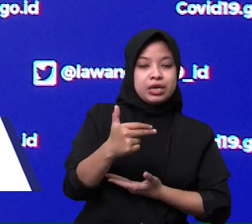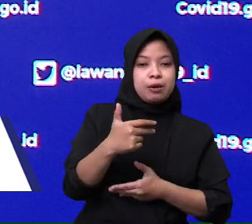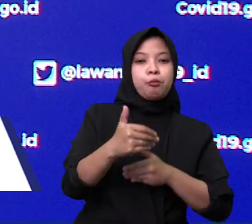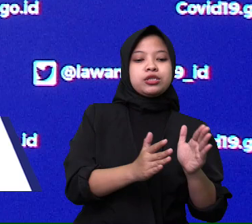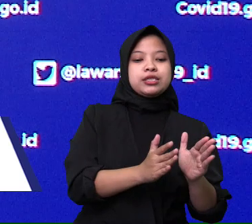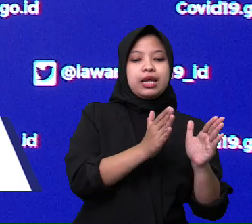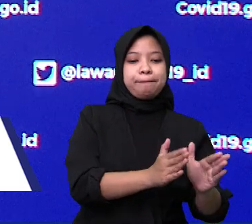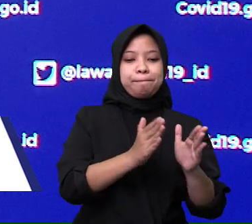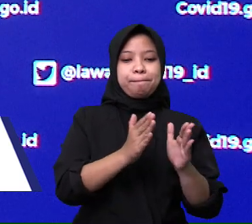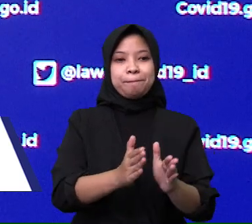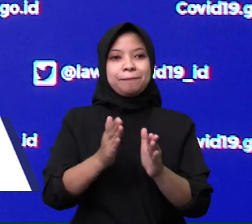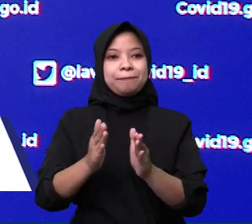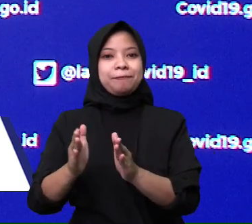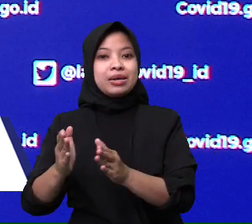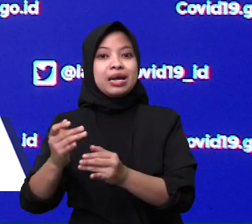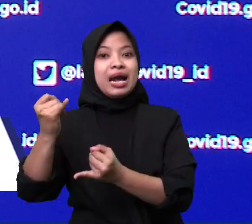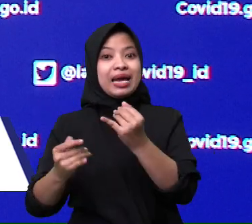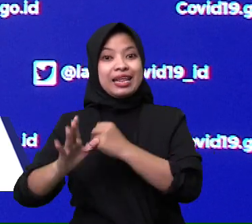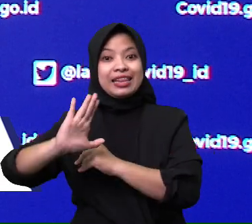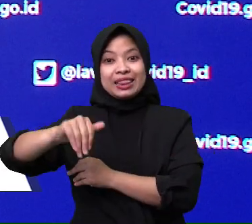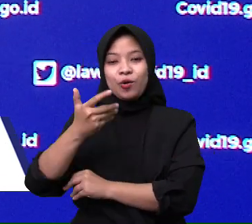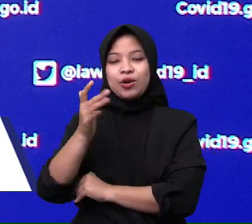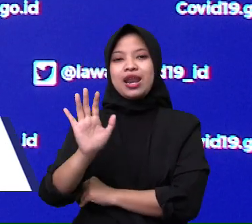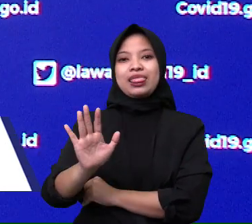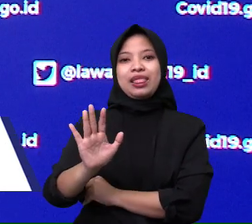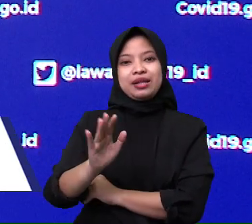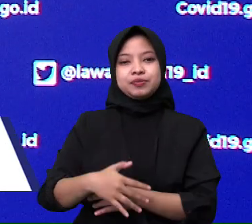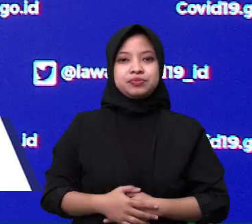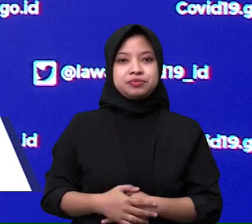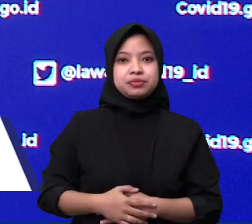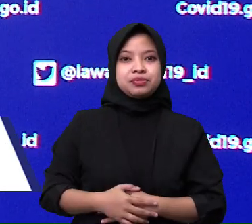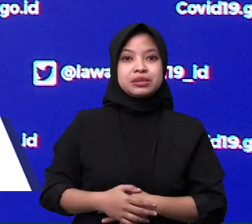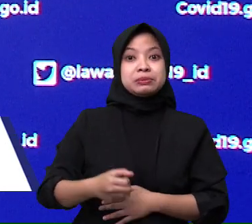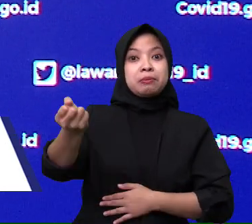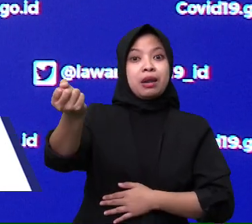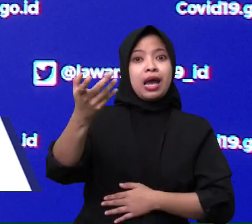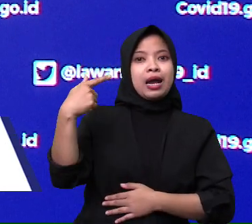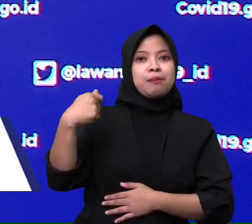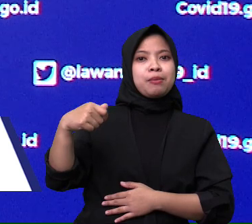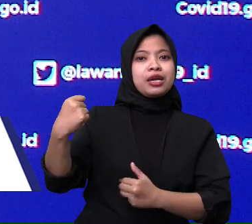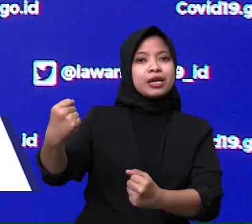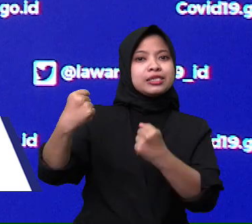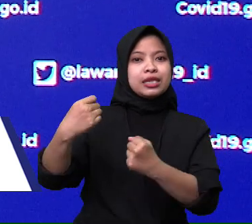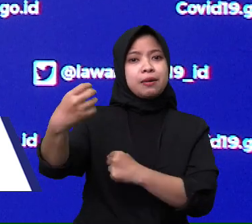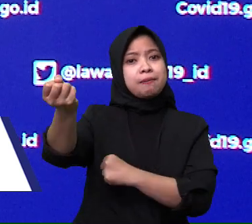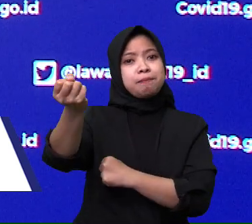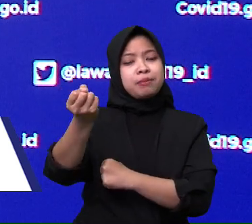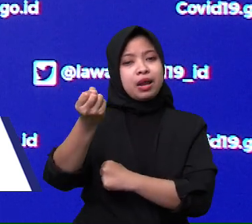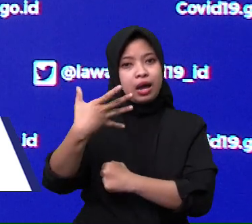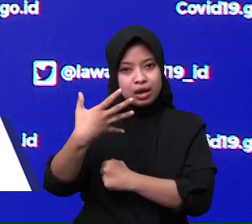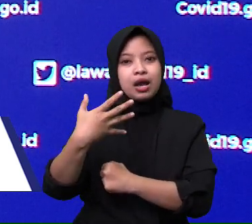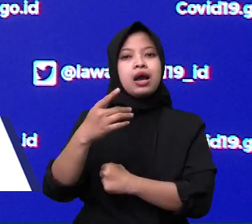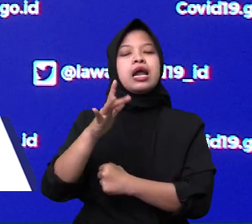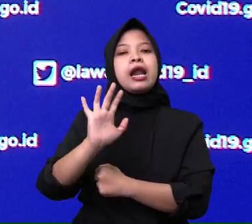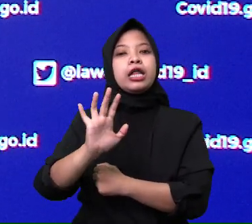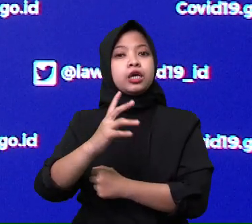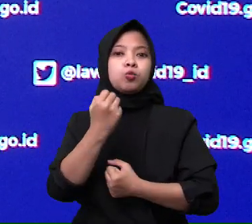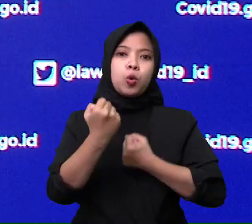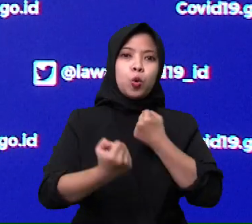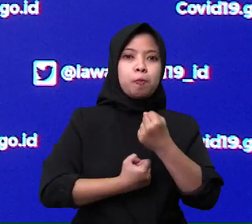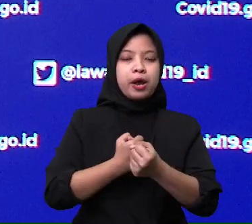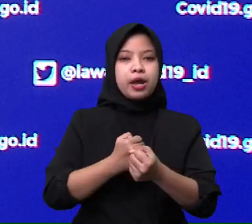bertahap hingga akhir tahun ini, Menteri Kesehatan menginformasikan bahwa di tengah hal tersebut akan dilakukan